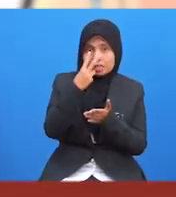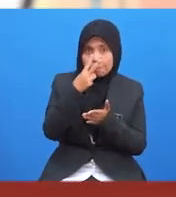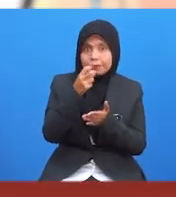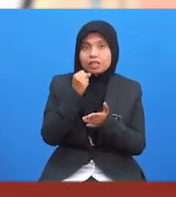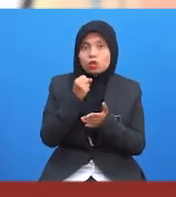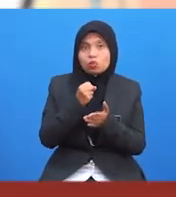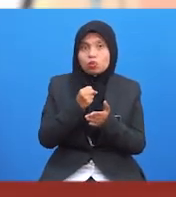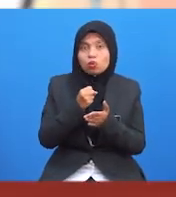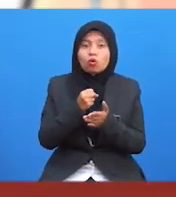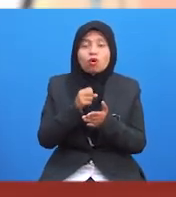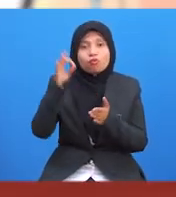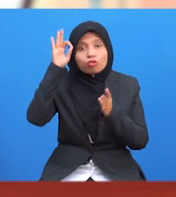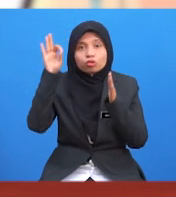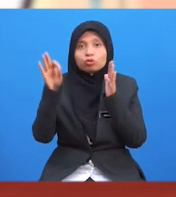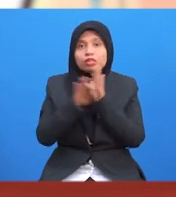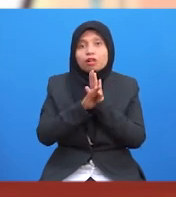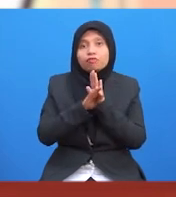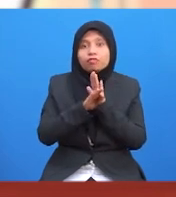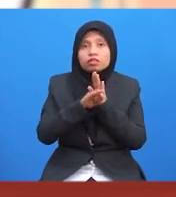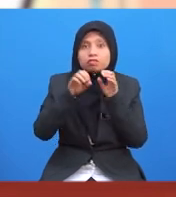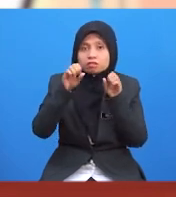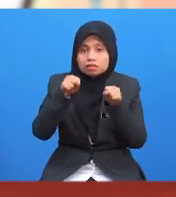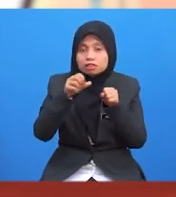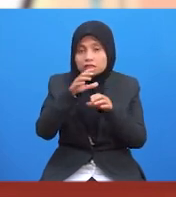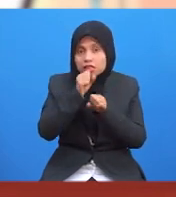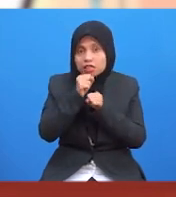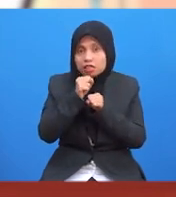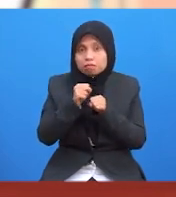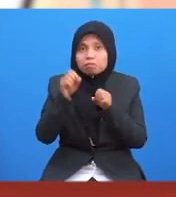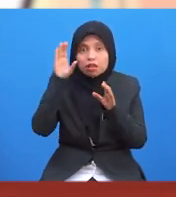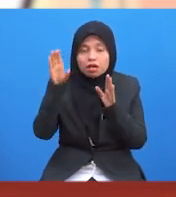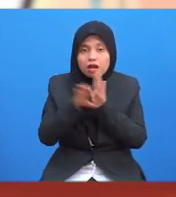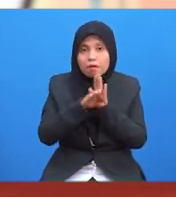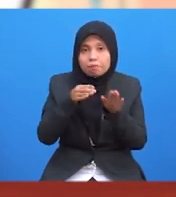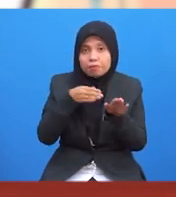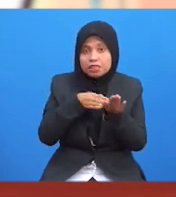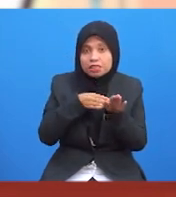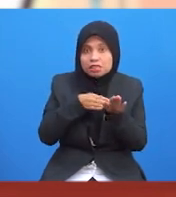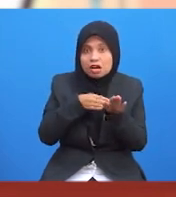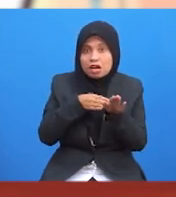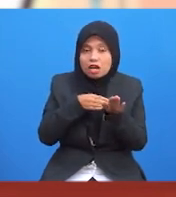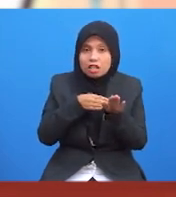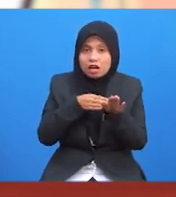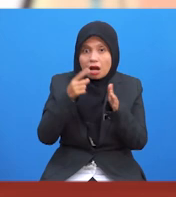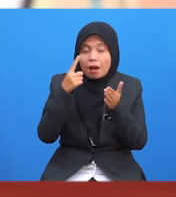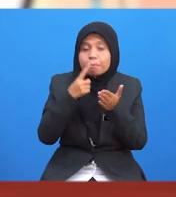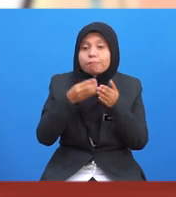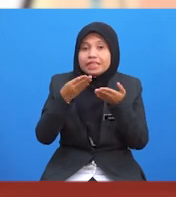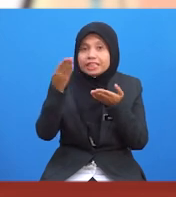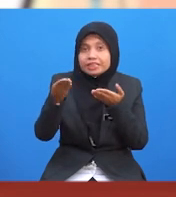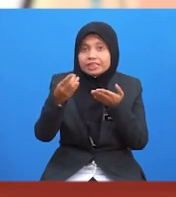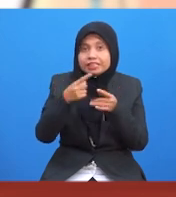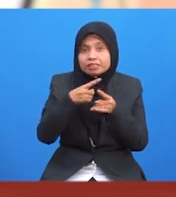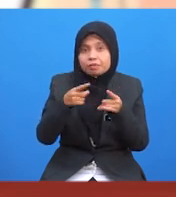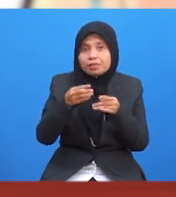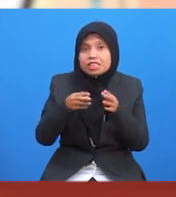juru gambar menghalakan pancaran cahaya speedlight bukan pada subjek tapi pada sudut yang lain.